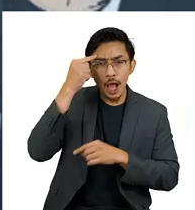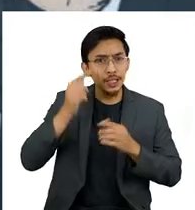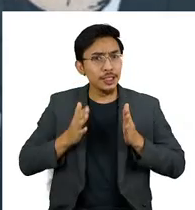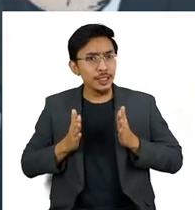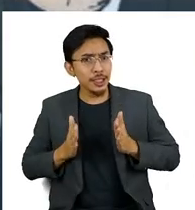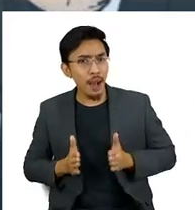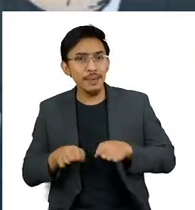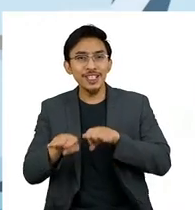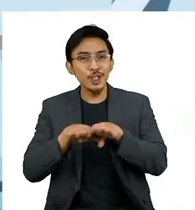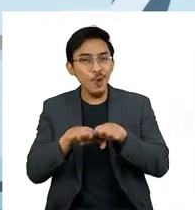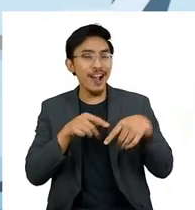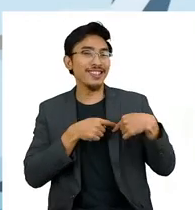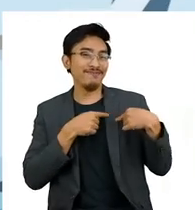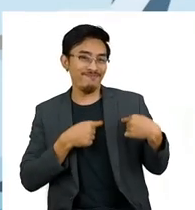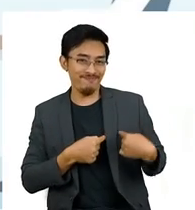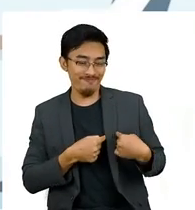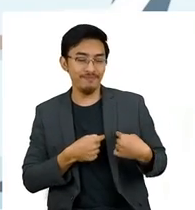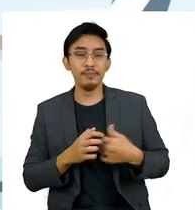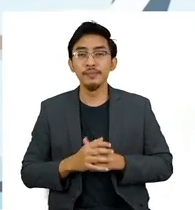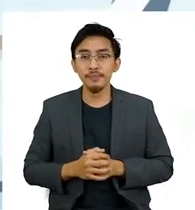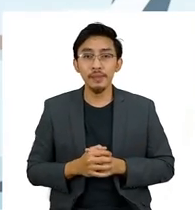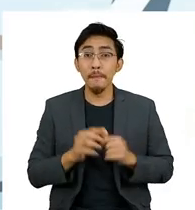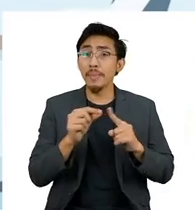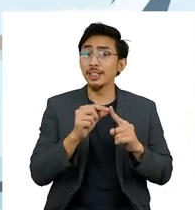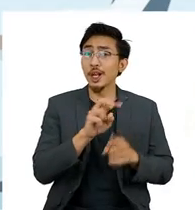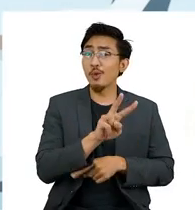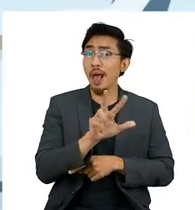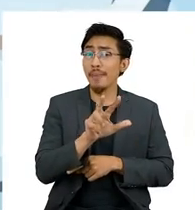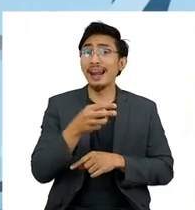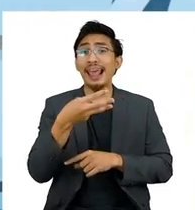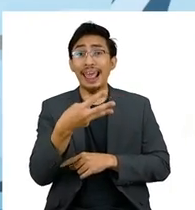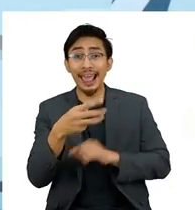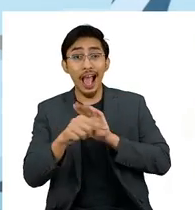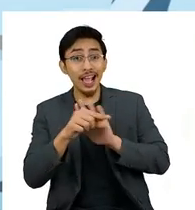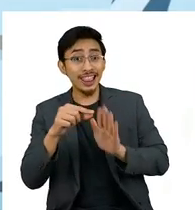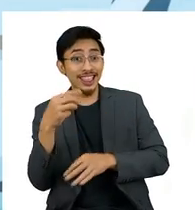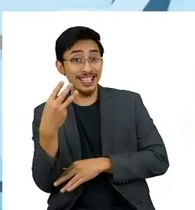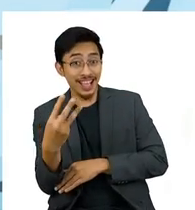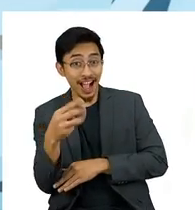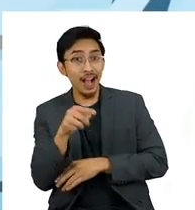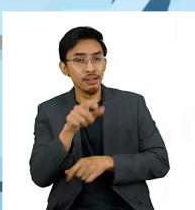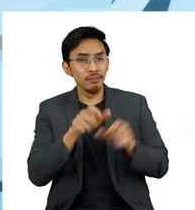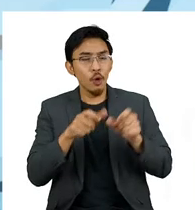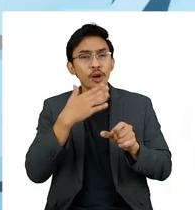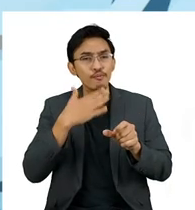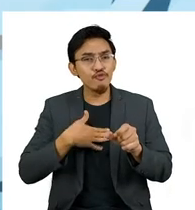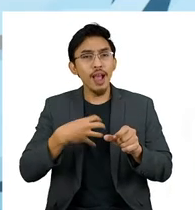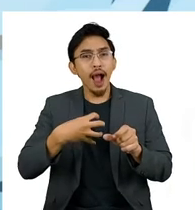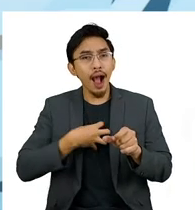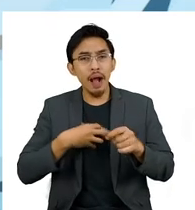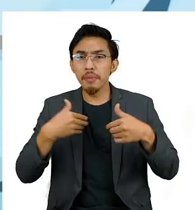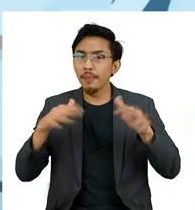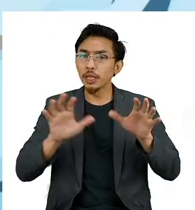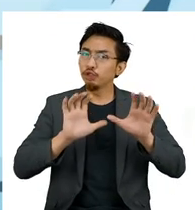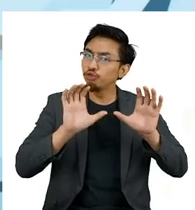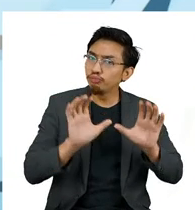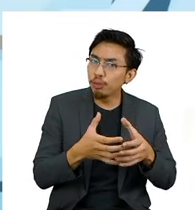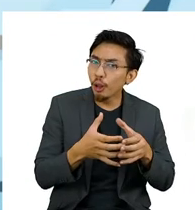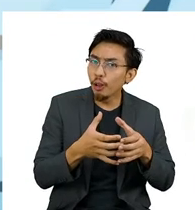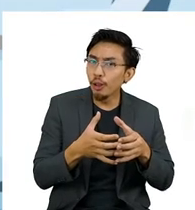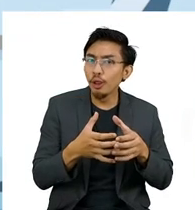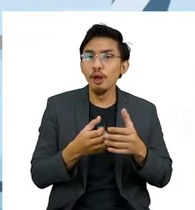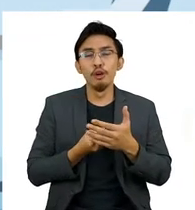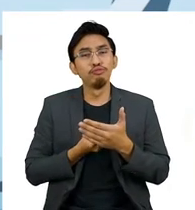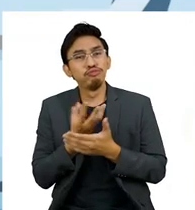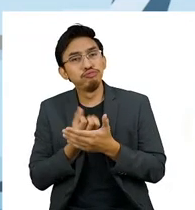sikap sesuai dengan hati nuraninya. Pasal 28E ayat 3, setiap orang berhak atas kebebasan berserikat,